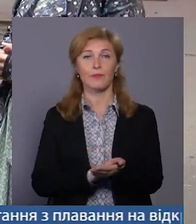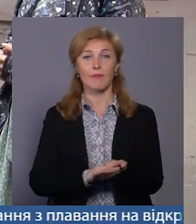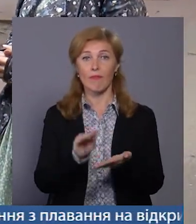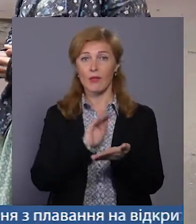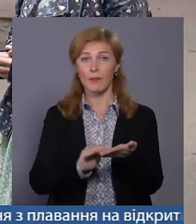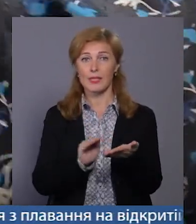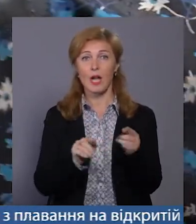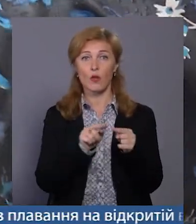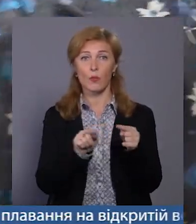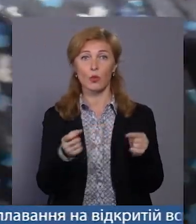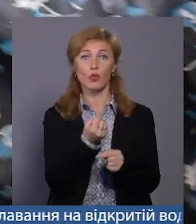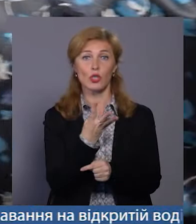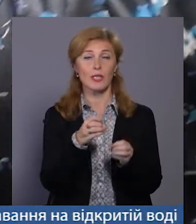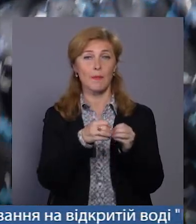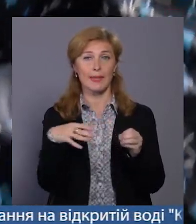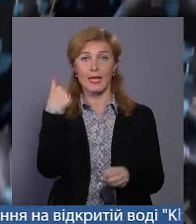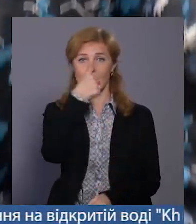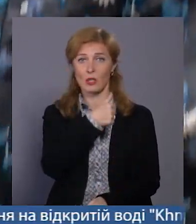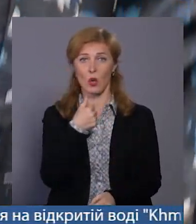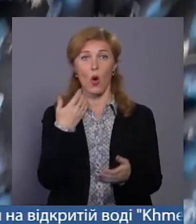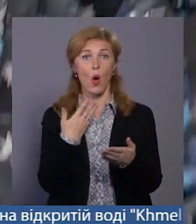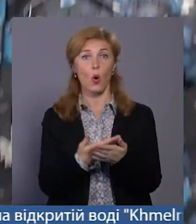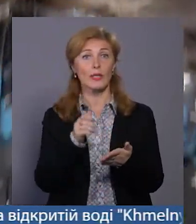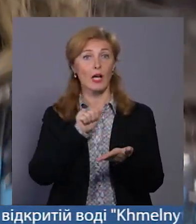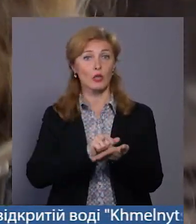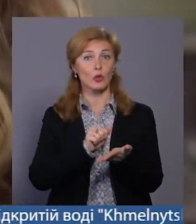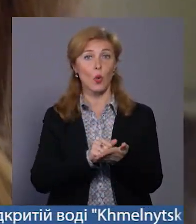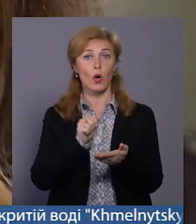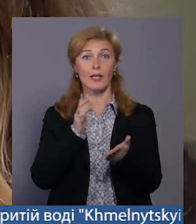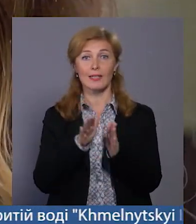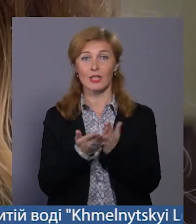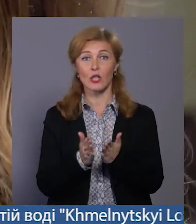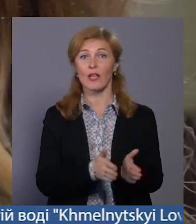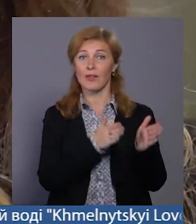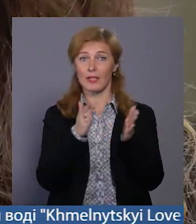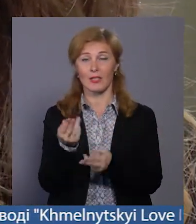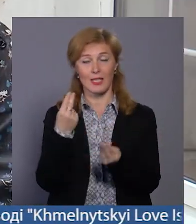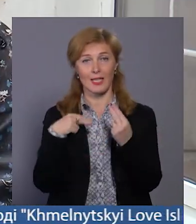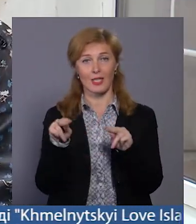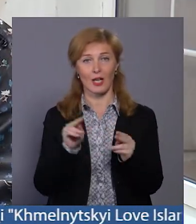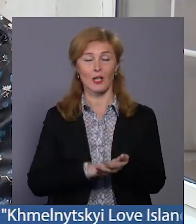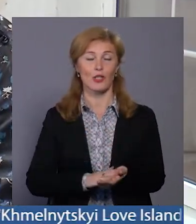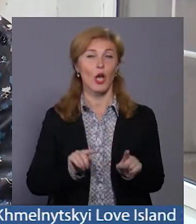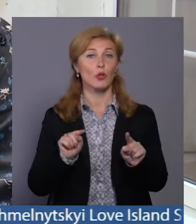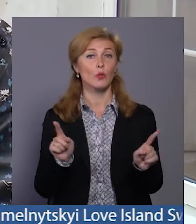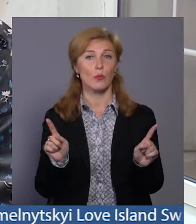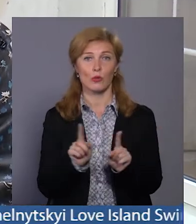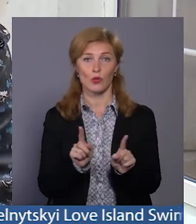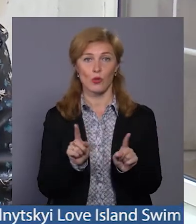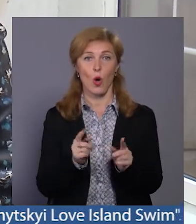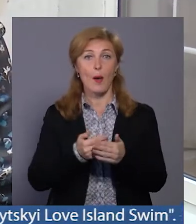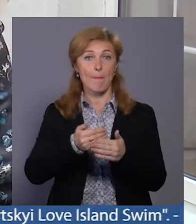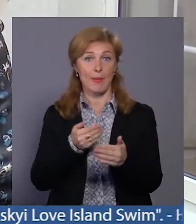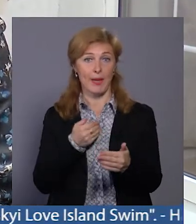упродовж 14-15 років. Однак друк книжки відкладався і на краще, каже Ольга. Тому що